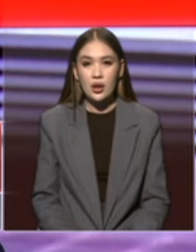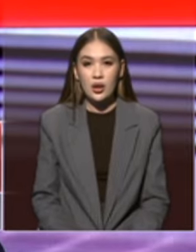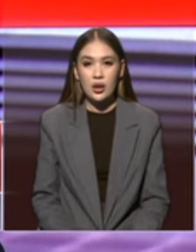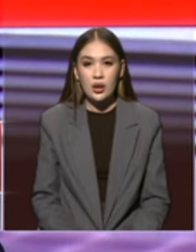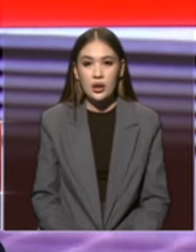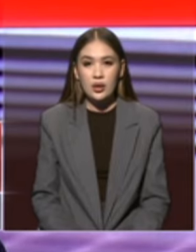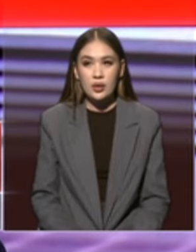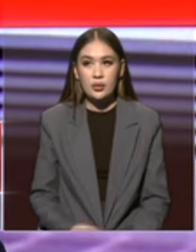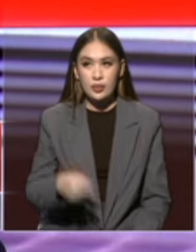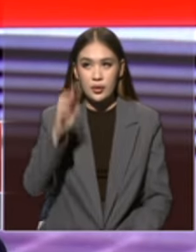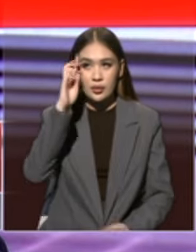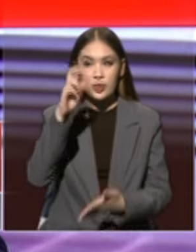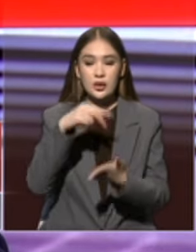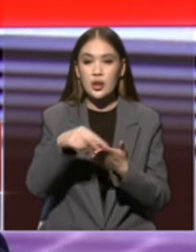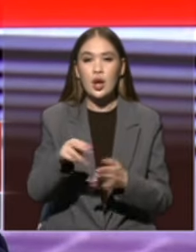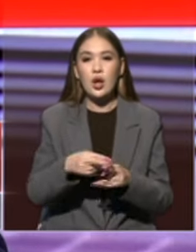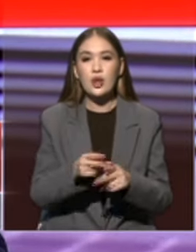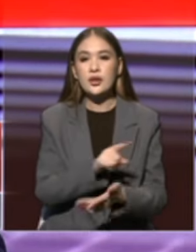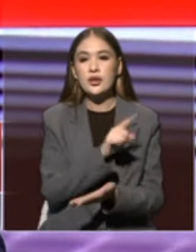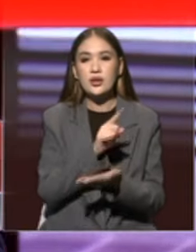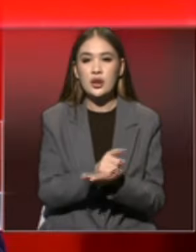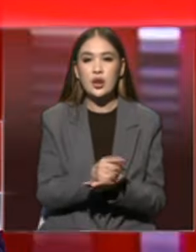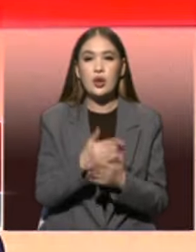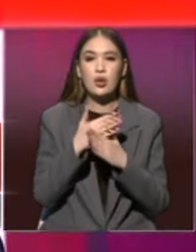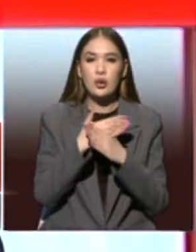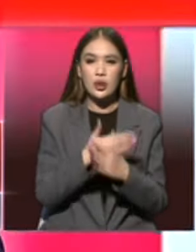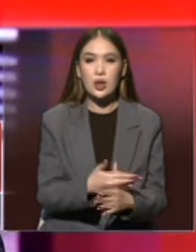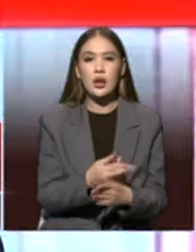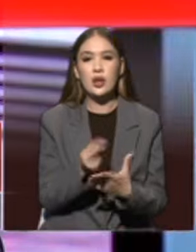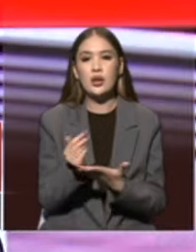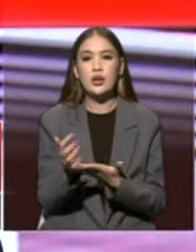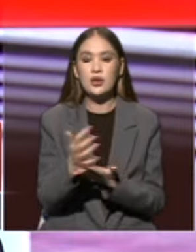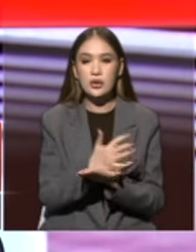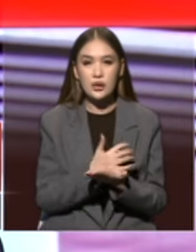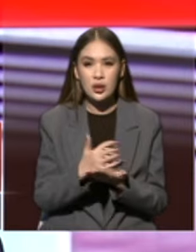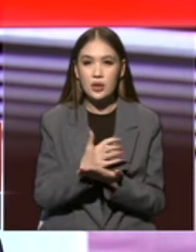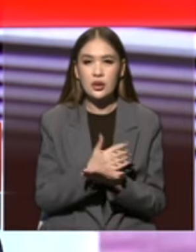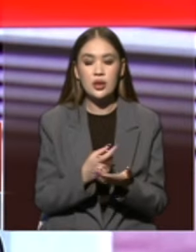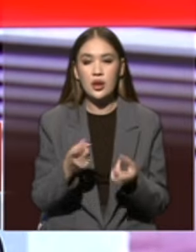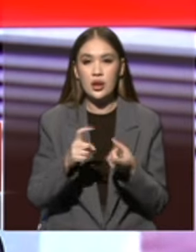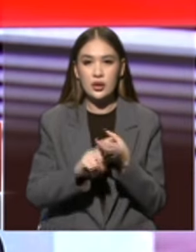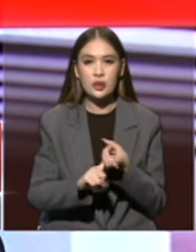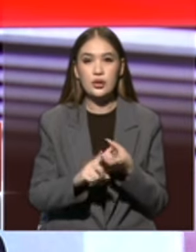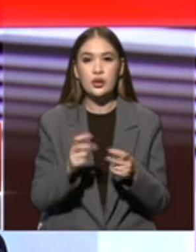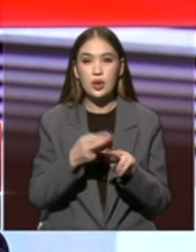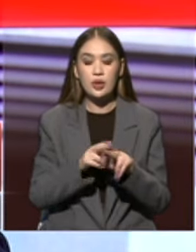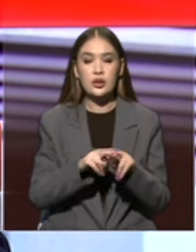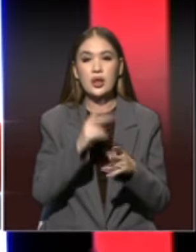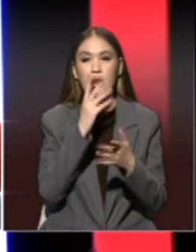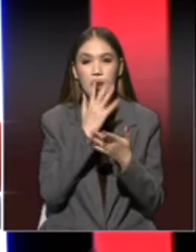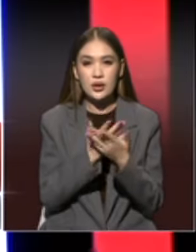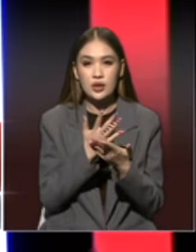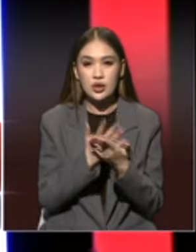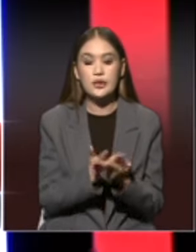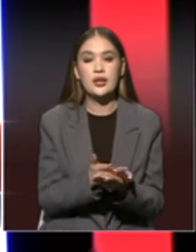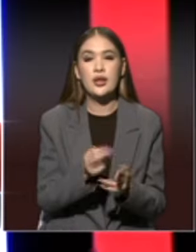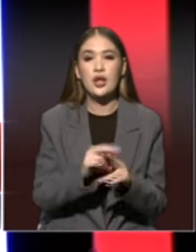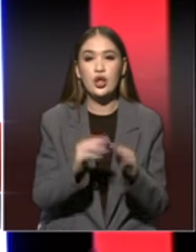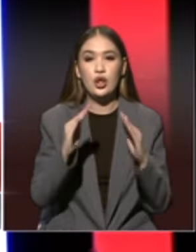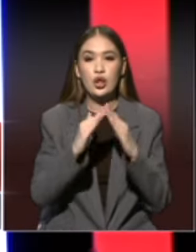Мемлекет сатып алады? Ну, тиісті қор бар, демеушілер қаражат бөліп отыр ғой. Сөйтіп айтпайсыз. Соның нәтижесінде сол үйлер